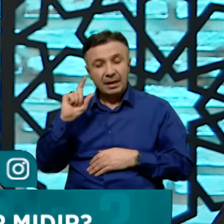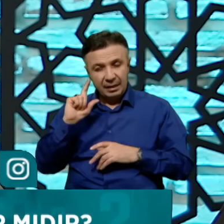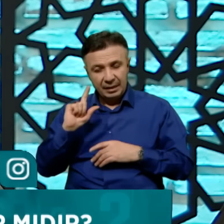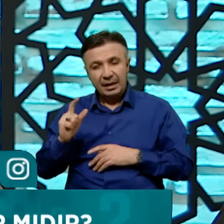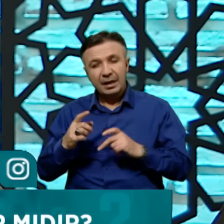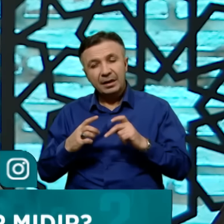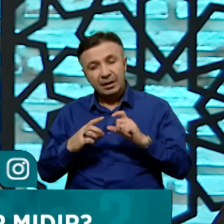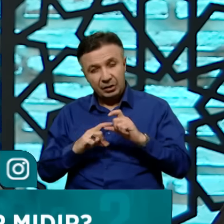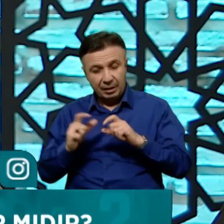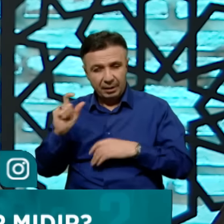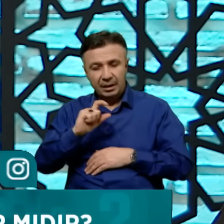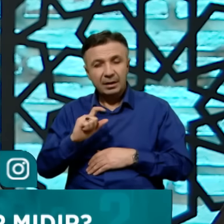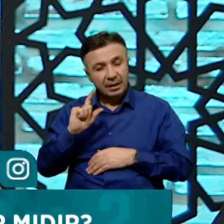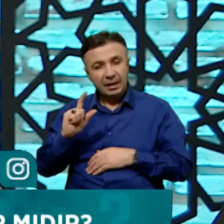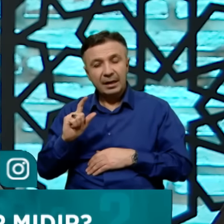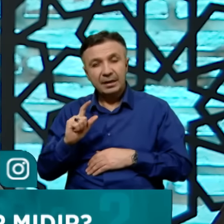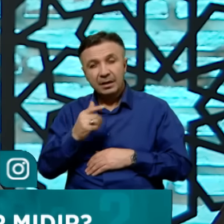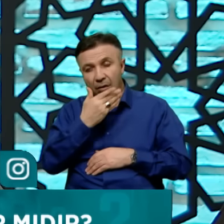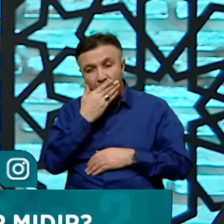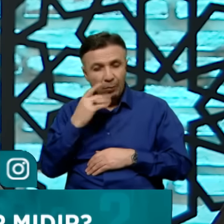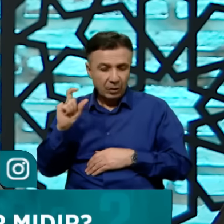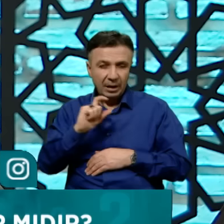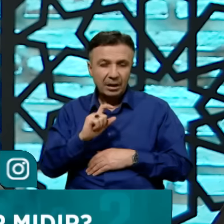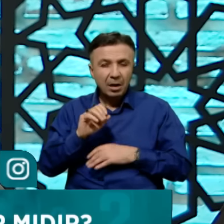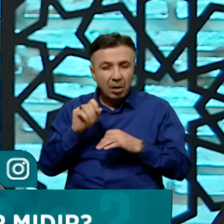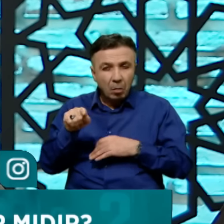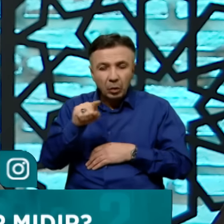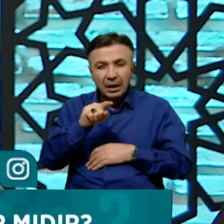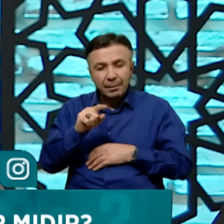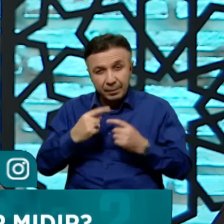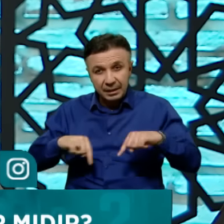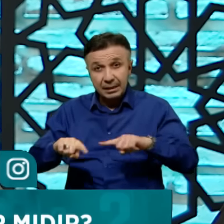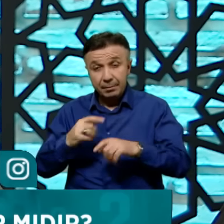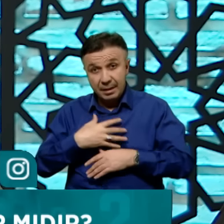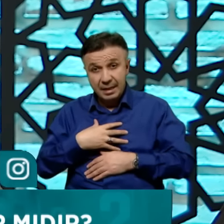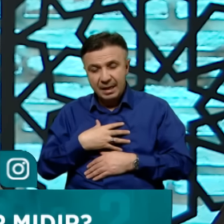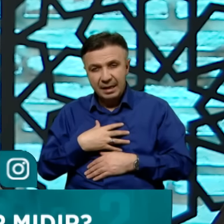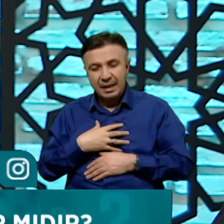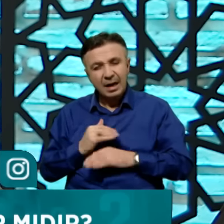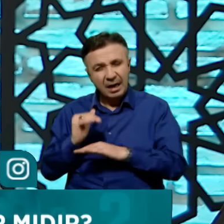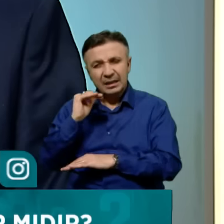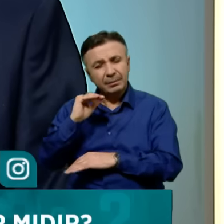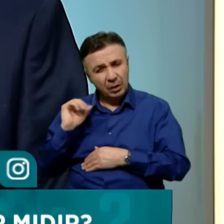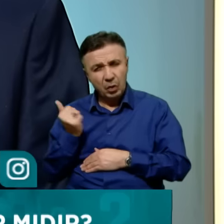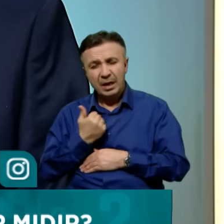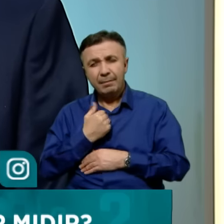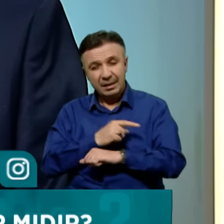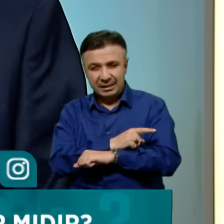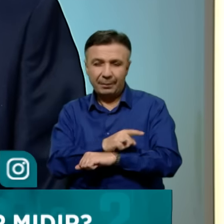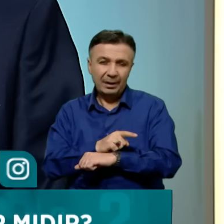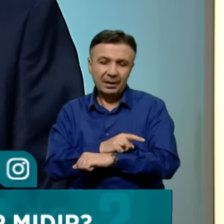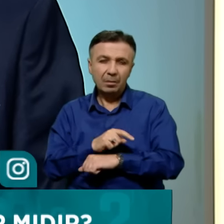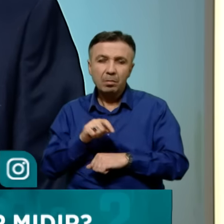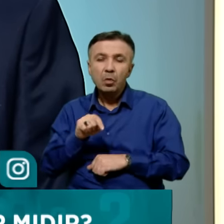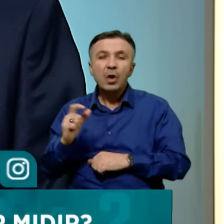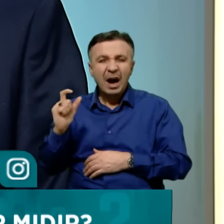olsun gerek Ramazan ayı Bunlar bizim dini hayatımızda hakikaten önemli zaman dilimleri bu aylarda